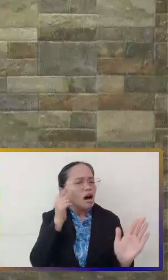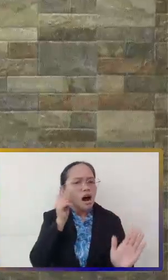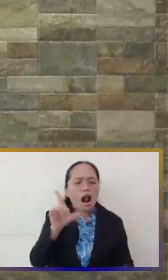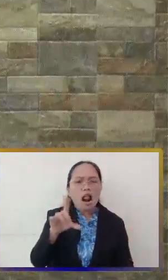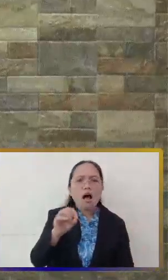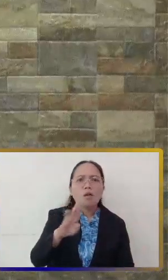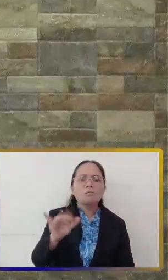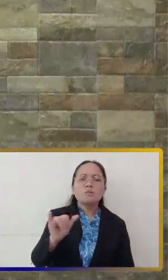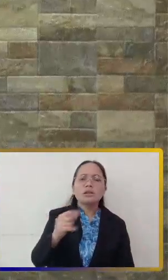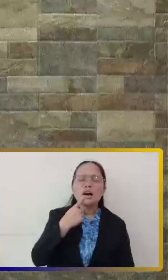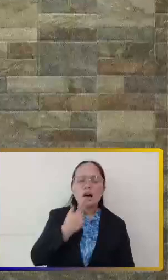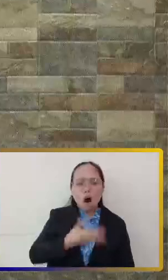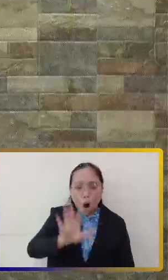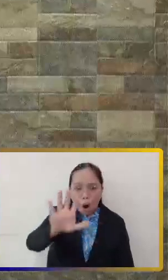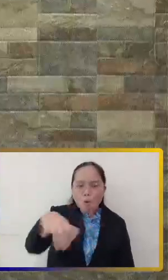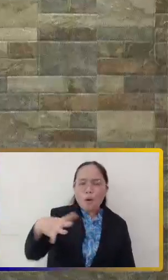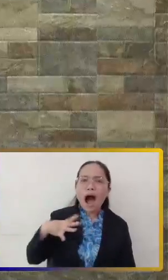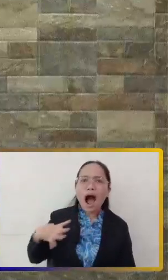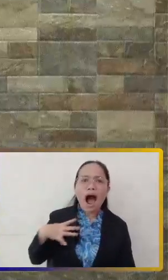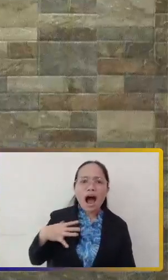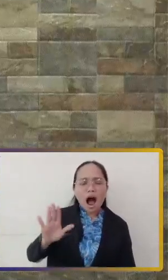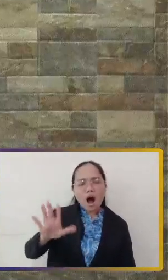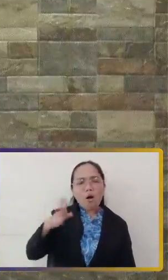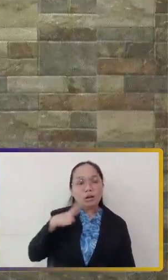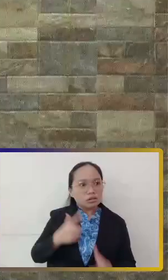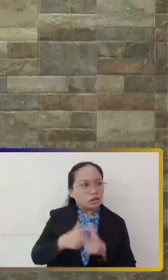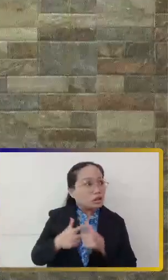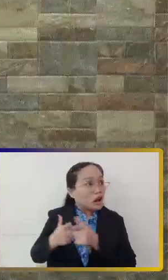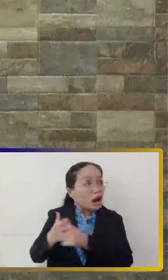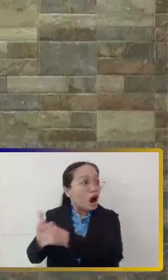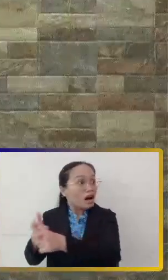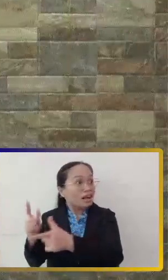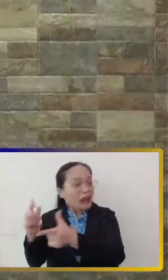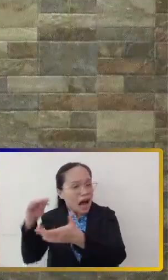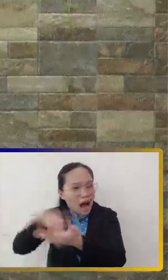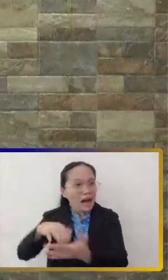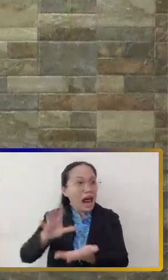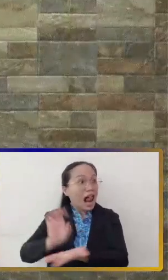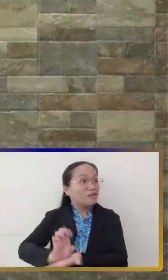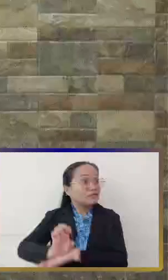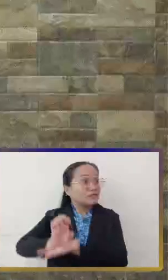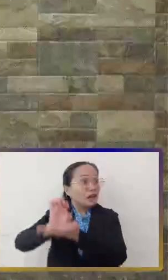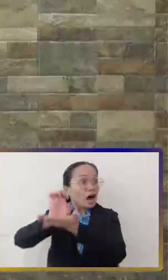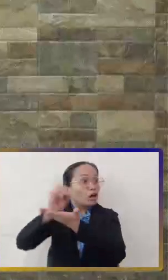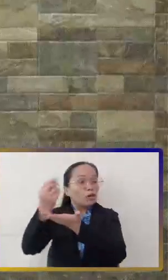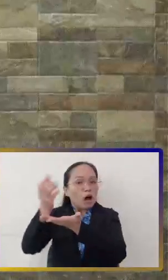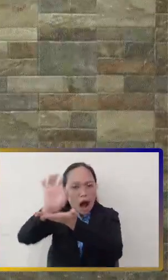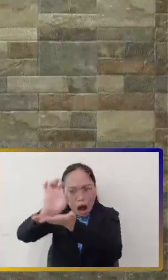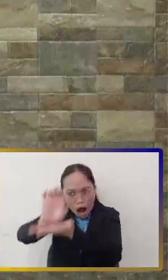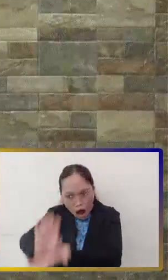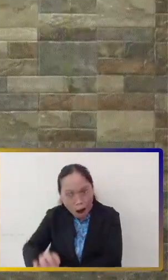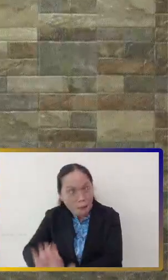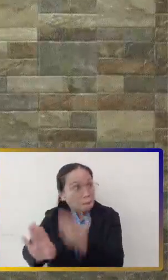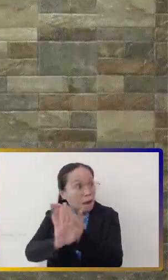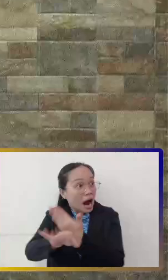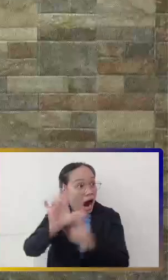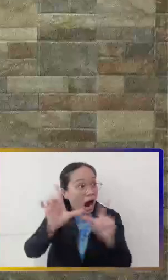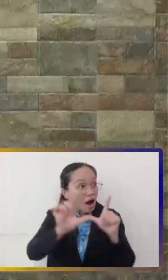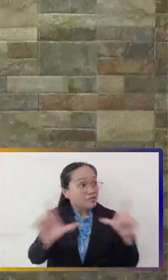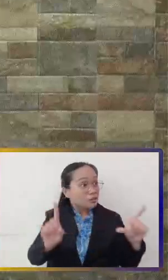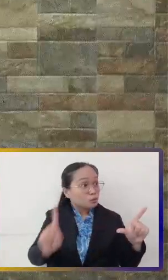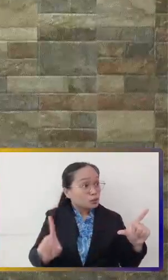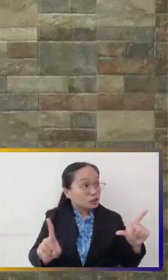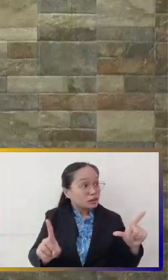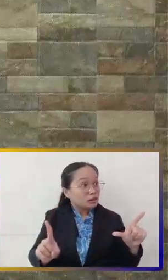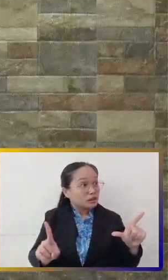wait! Sabi ko, so takbo ko ngayon, punta ako sa elevator, baba ako ng level 1,